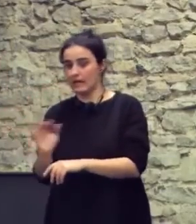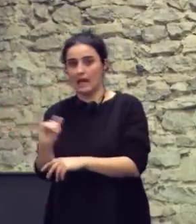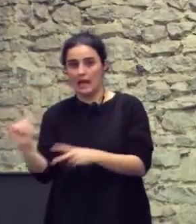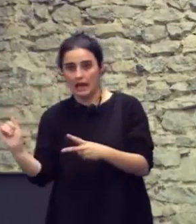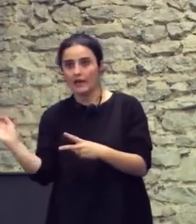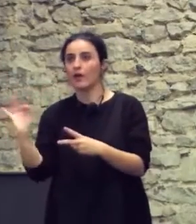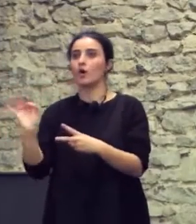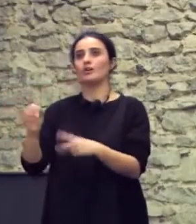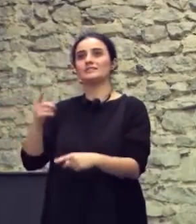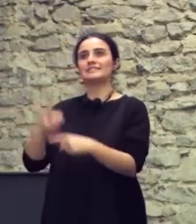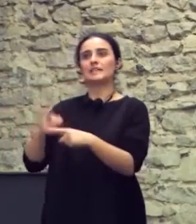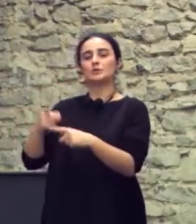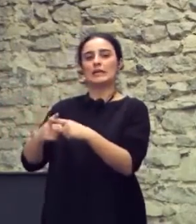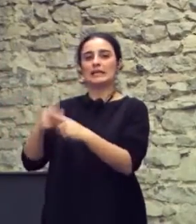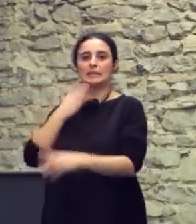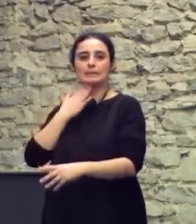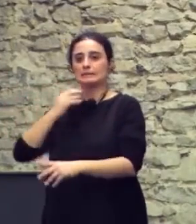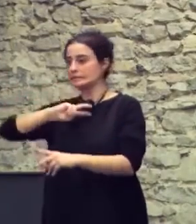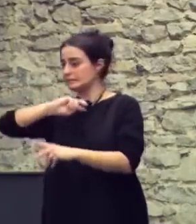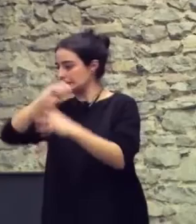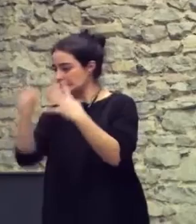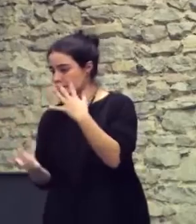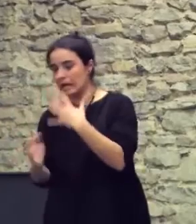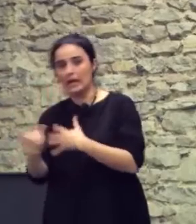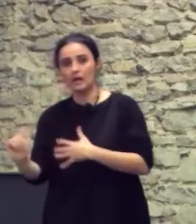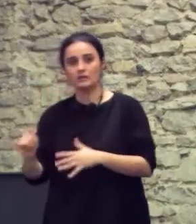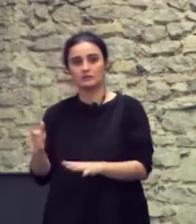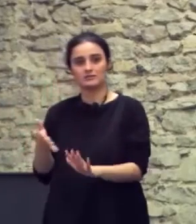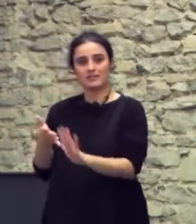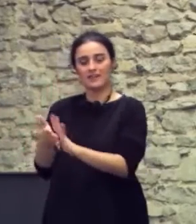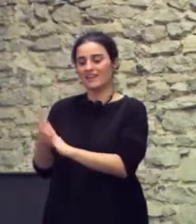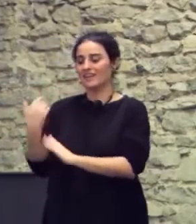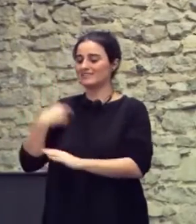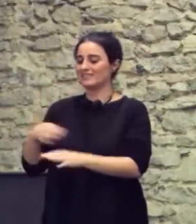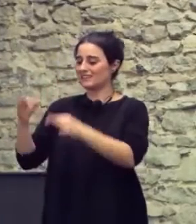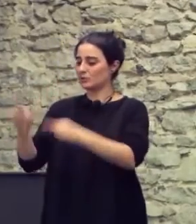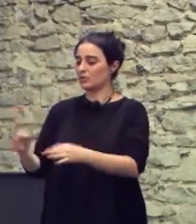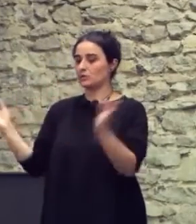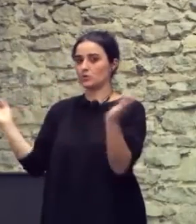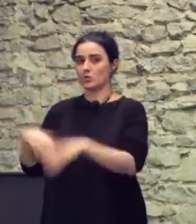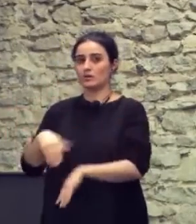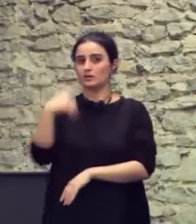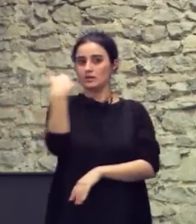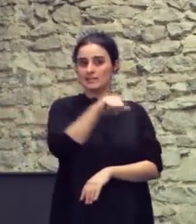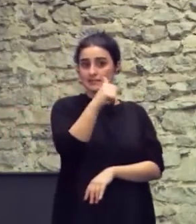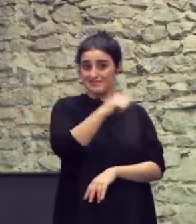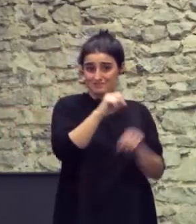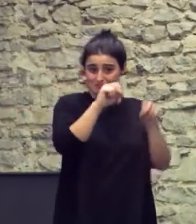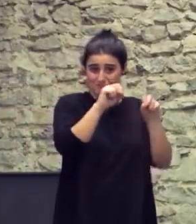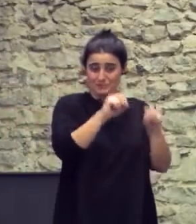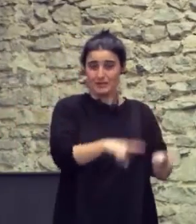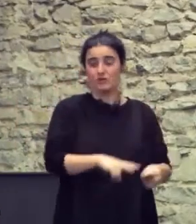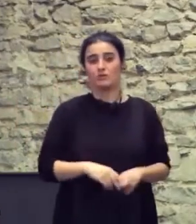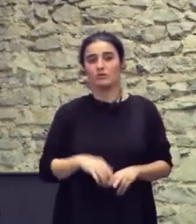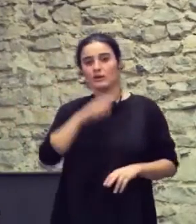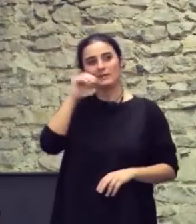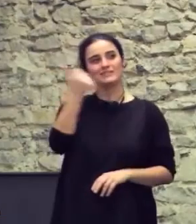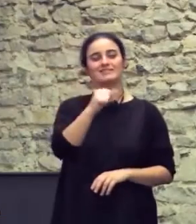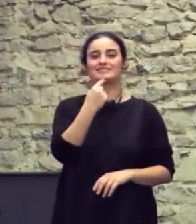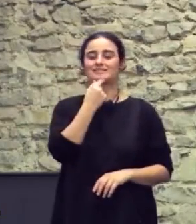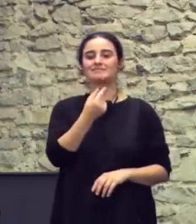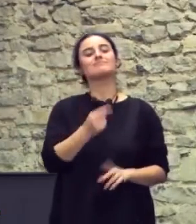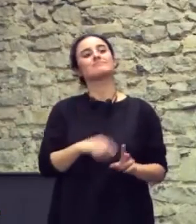sexualaren ezberdintasuna hor dago, orduan ez da espazio seguro sakrosanto bat. Mutilen kasuan, are gutxiago. Mutilen kasuan oso graziosoa da, esaten